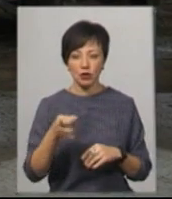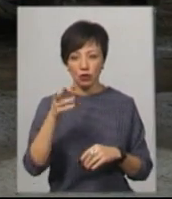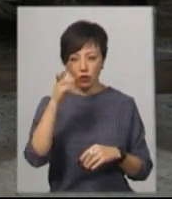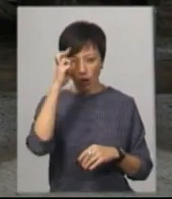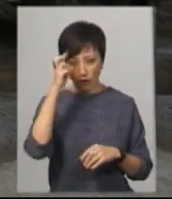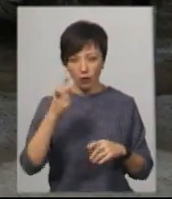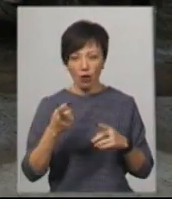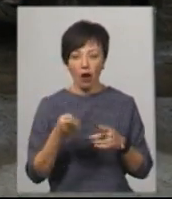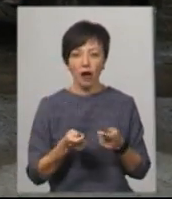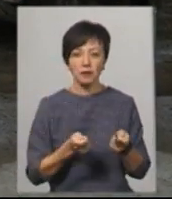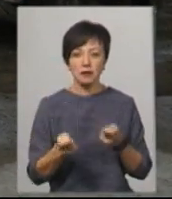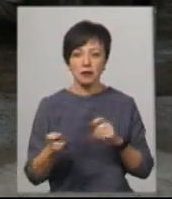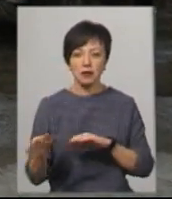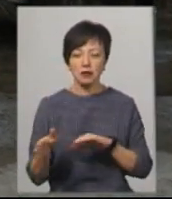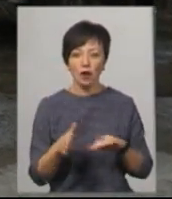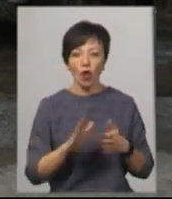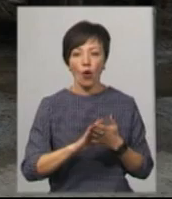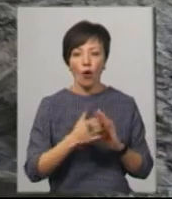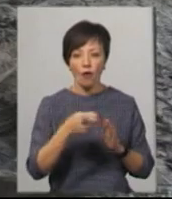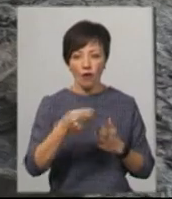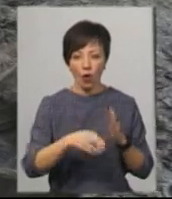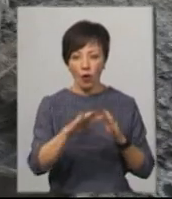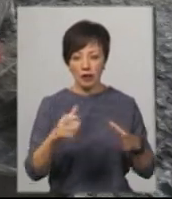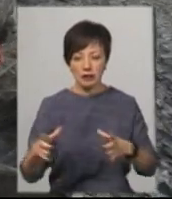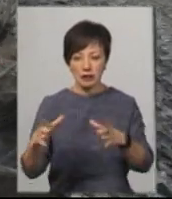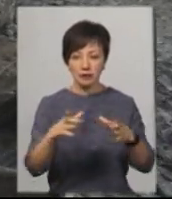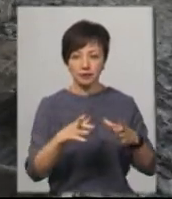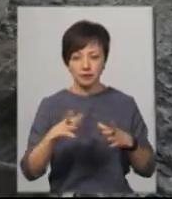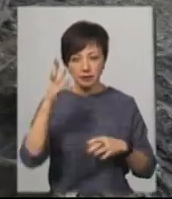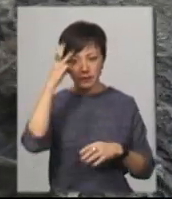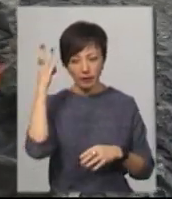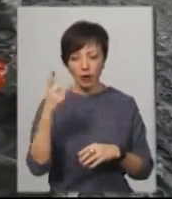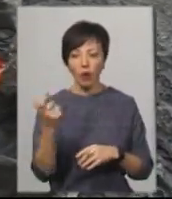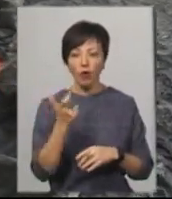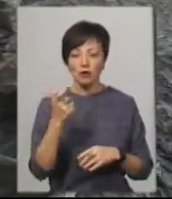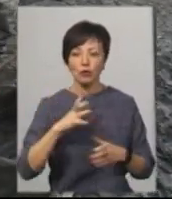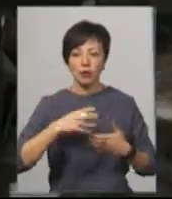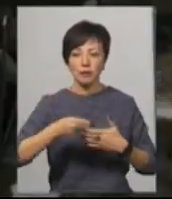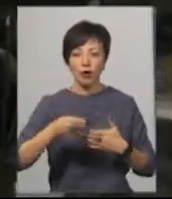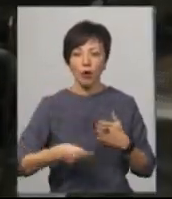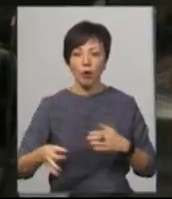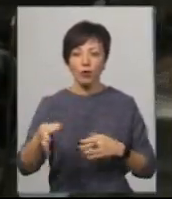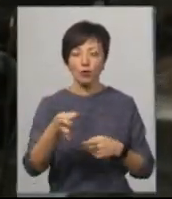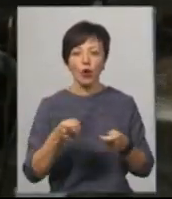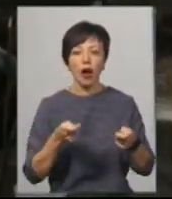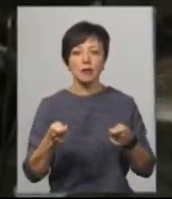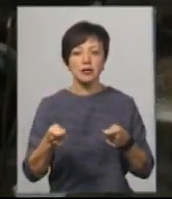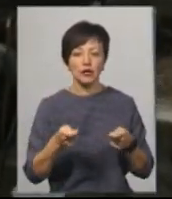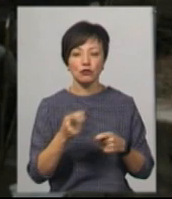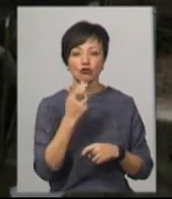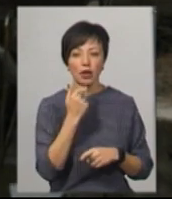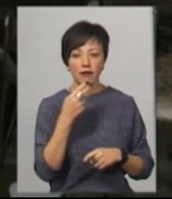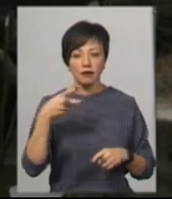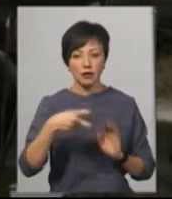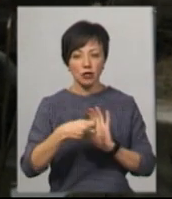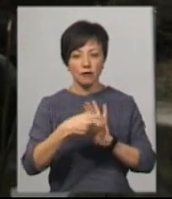Договори на оренду ставків біля села Гриценки «Спад Хмельницьк Рибгосп» були укладені Хмельницькою обласною адміністрацією у червні